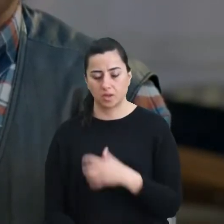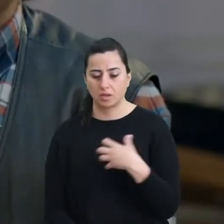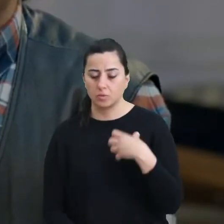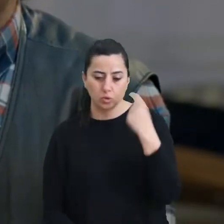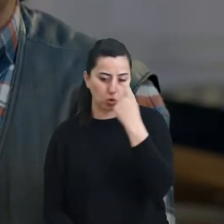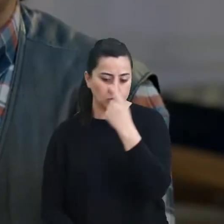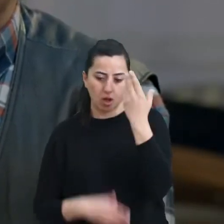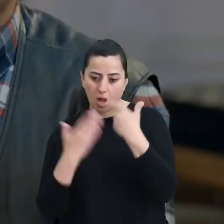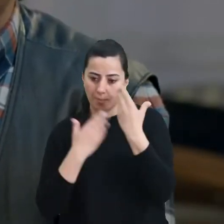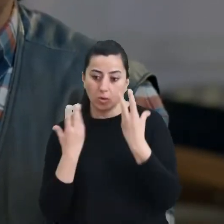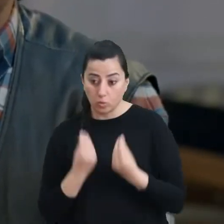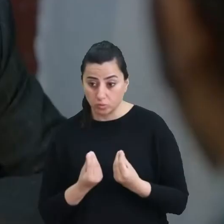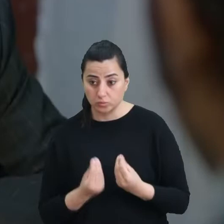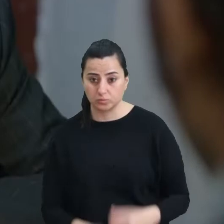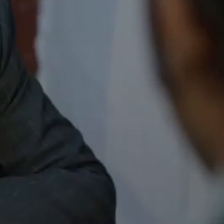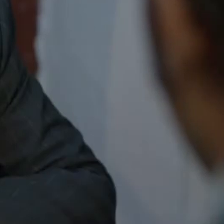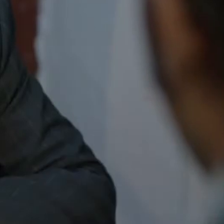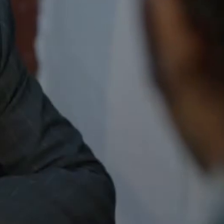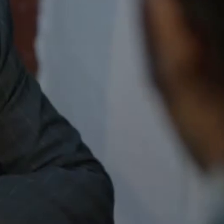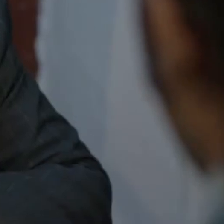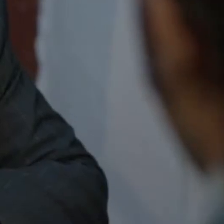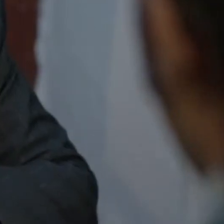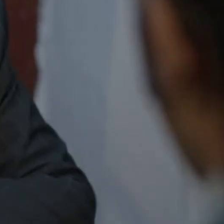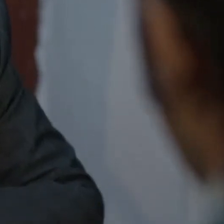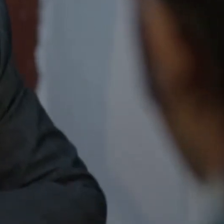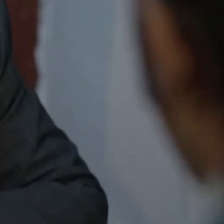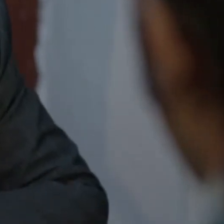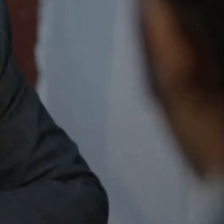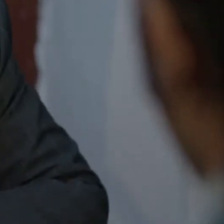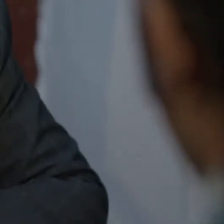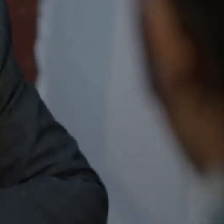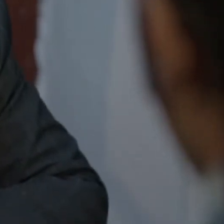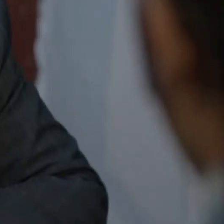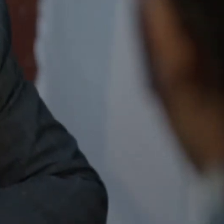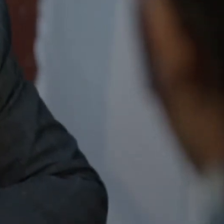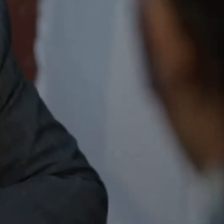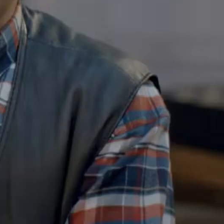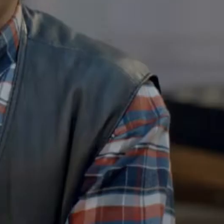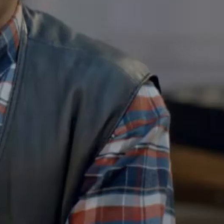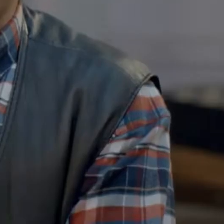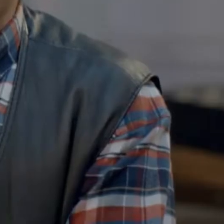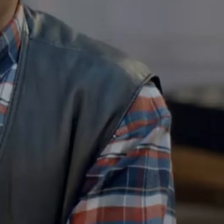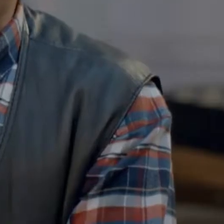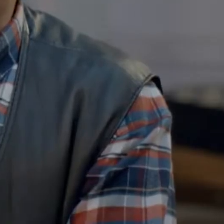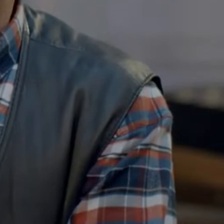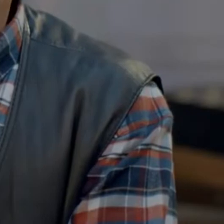Anamın gözden ameliyat ettirecek. Halil şaşkın, başın önüne eğdi.